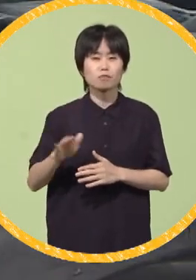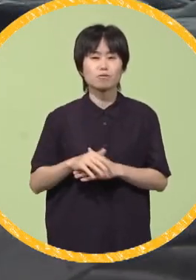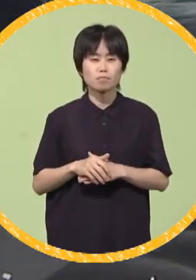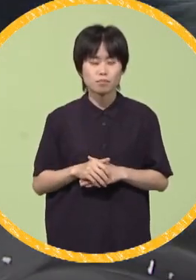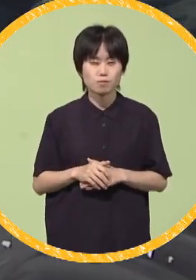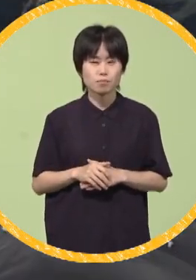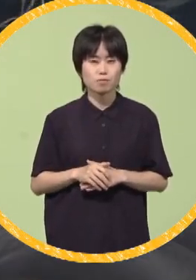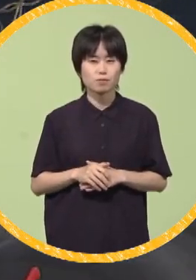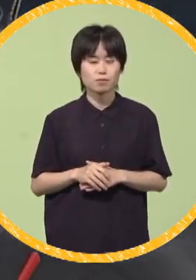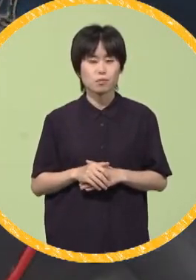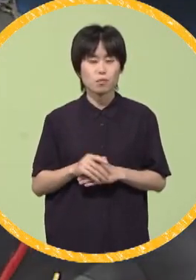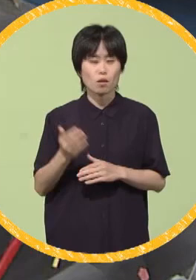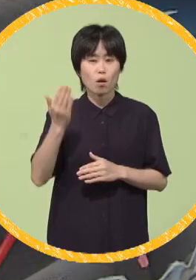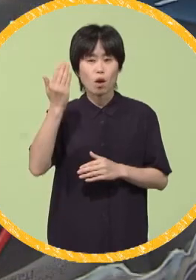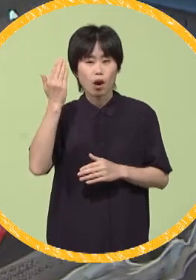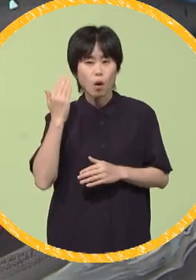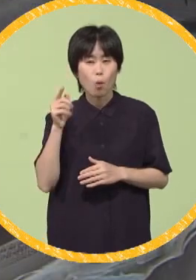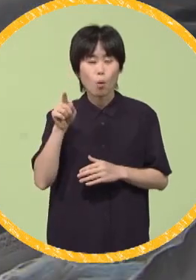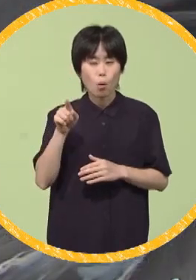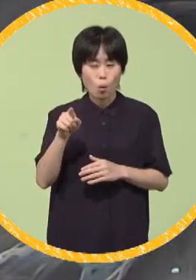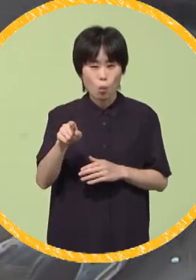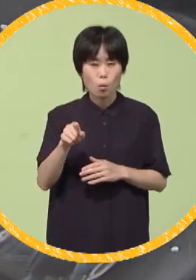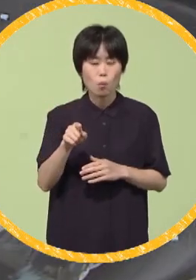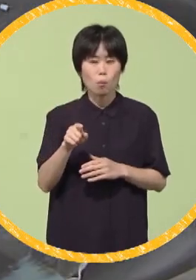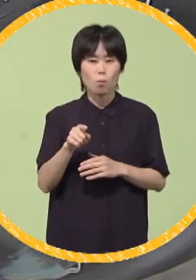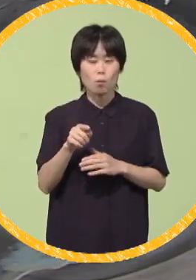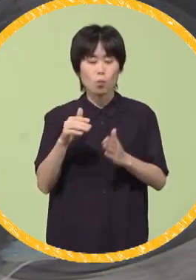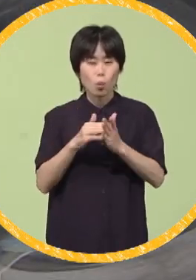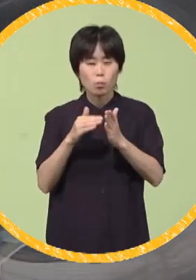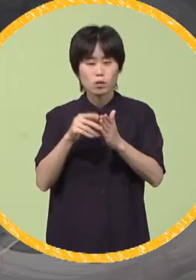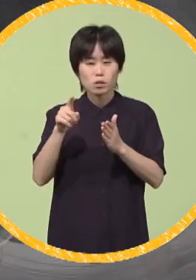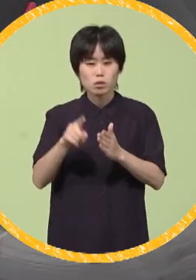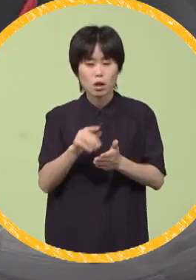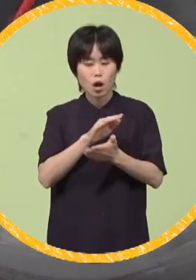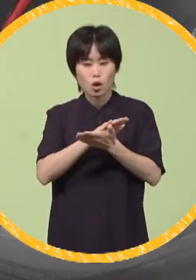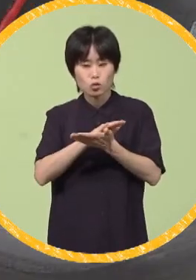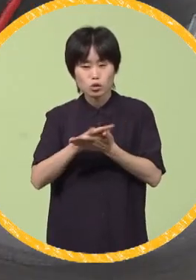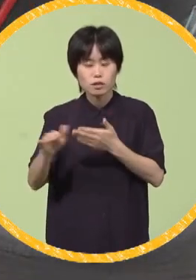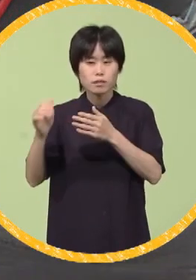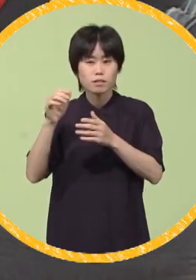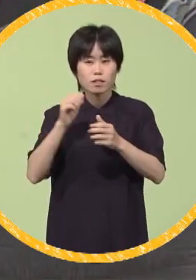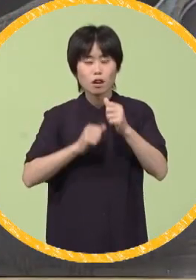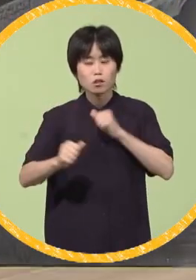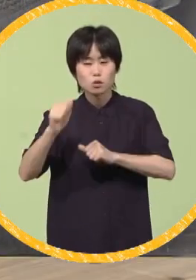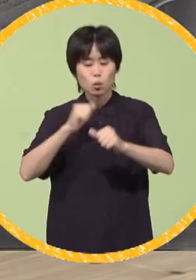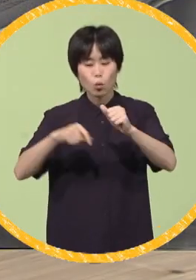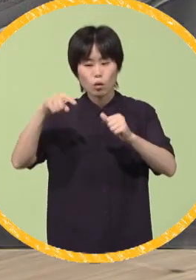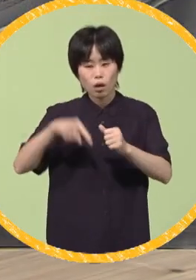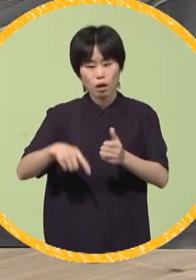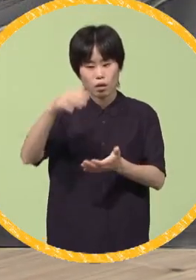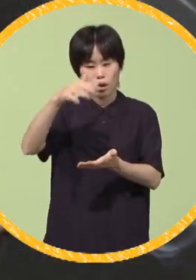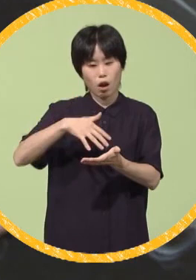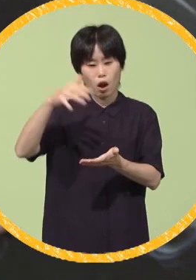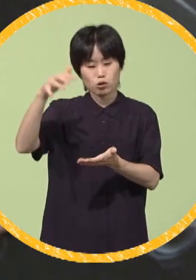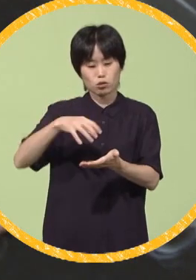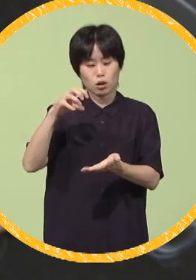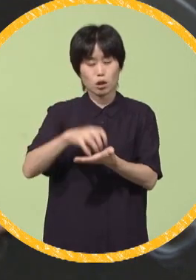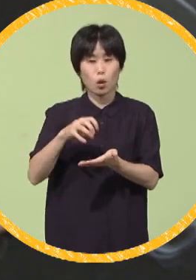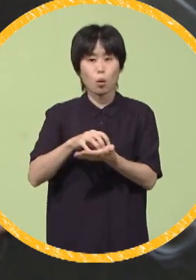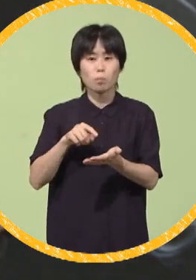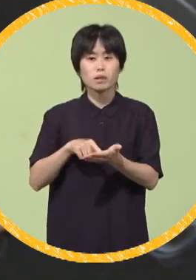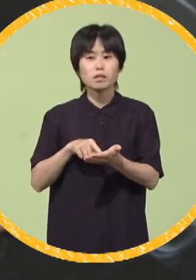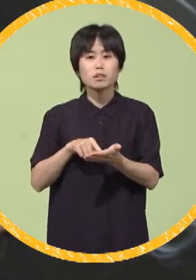うなんですよ。この過去のところに貼り付けてあるプラゴミ、うん、はい、これはですね、県内のビーチクリーン活動などで回収されたものということです